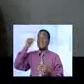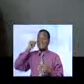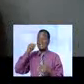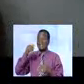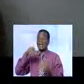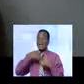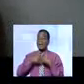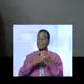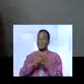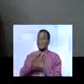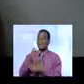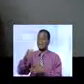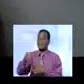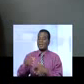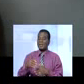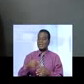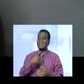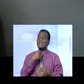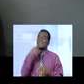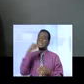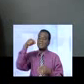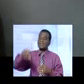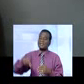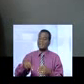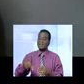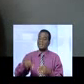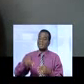reconnaissance. J'avoue que le Massa